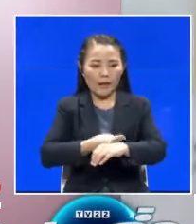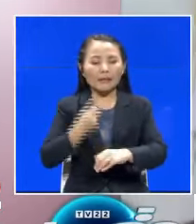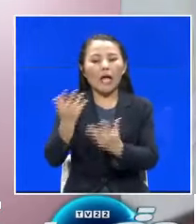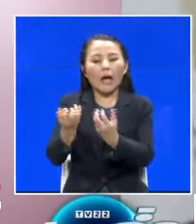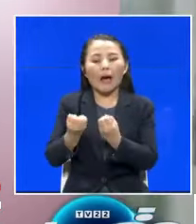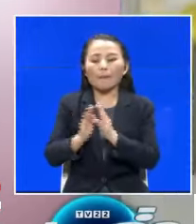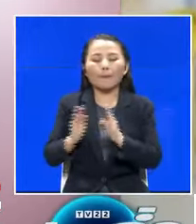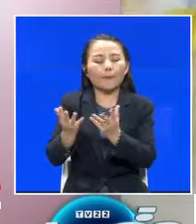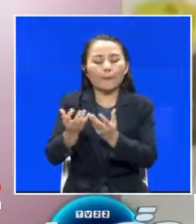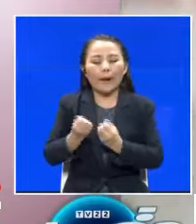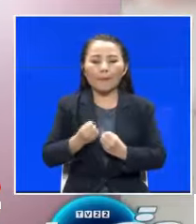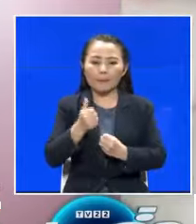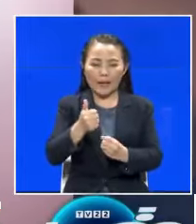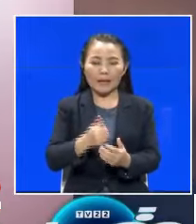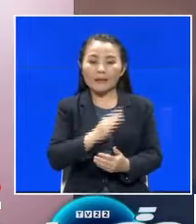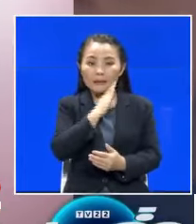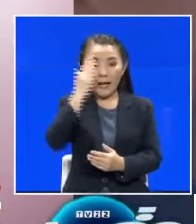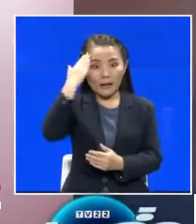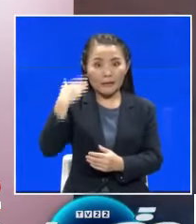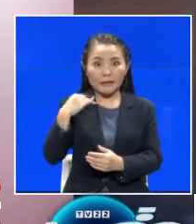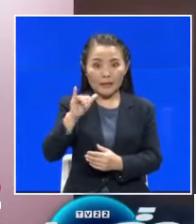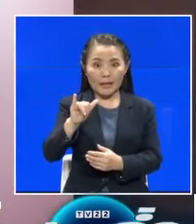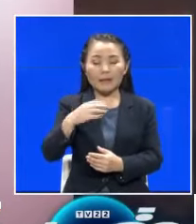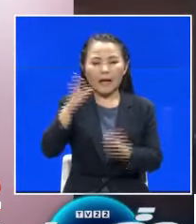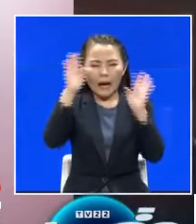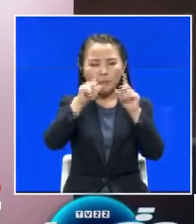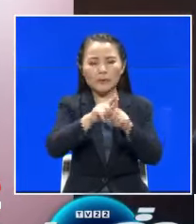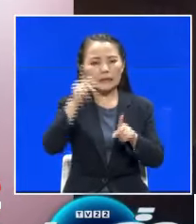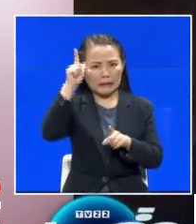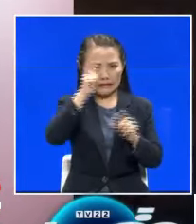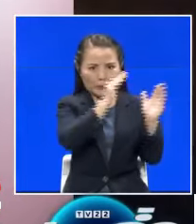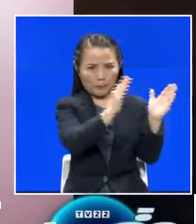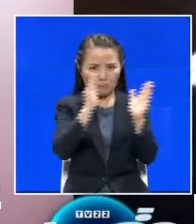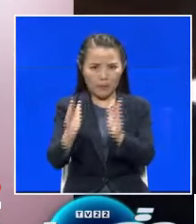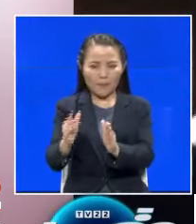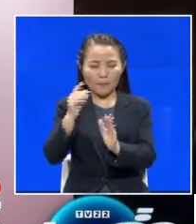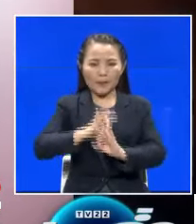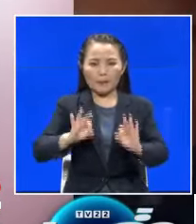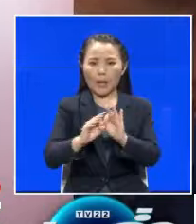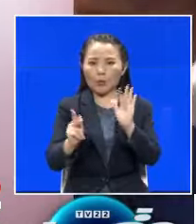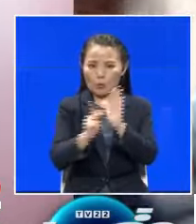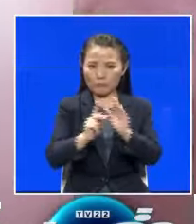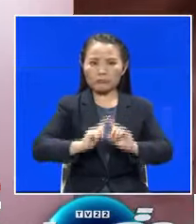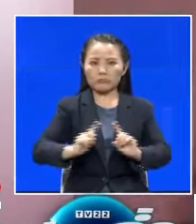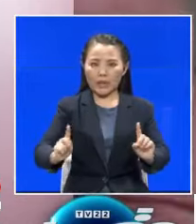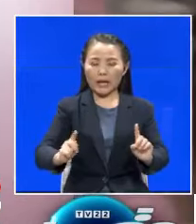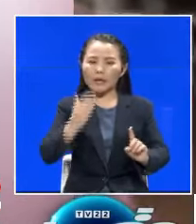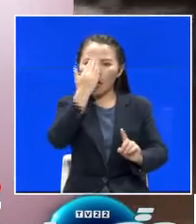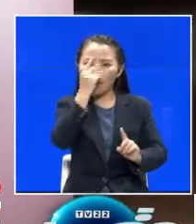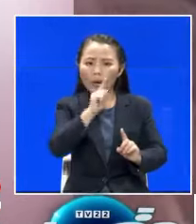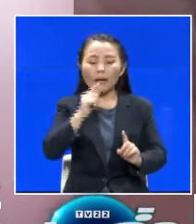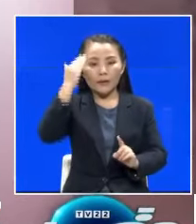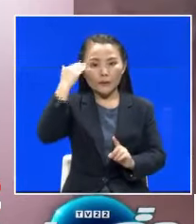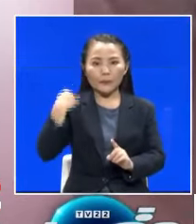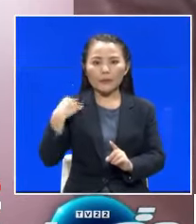นะคะสมมุตินะคะว่าคุณยิ่งลักษณ์เนี่ยต้องการพักโทษแบบคุณทักษิณก็คงต้องหาเงื่อนไขที่แตกต่างออกไปเพราะถ้าดูแล้วคุณ